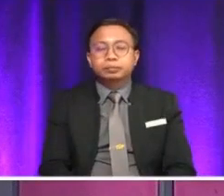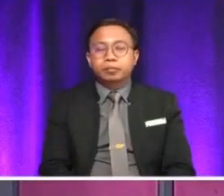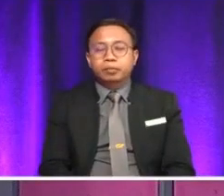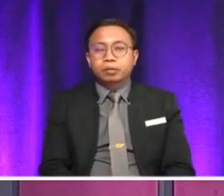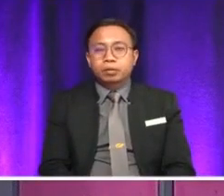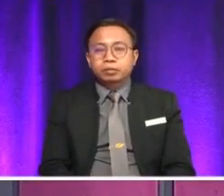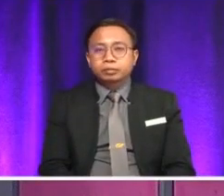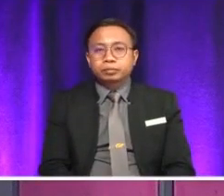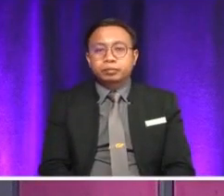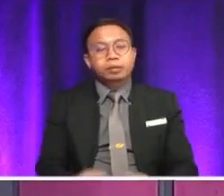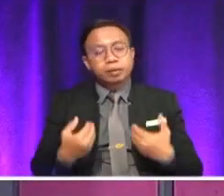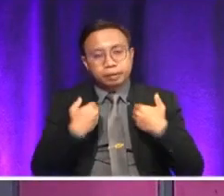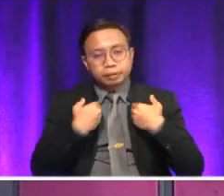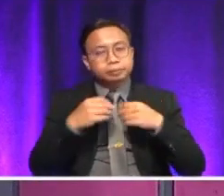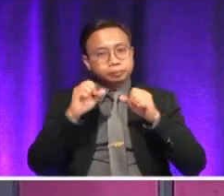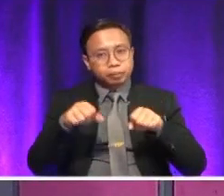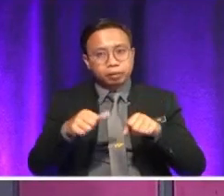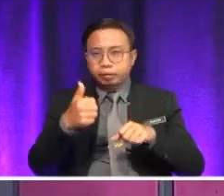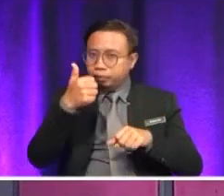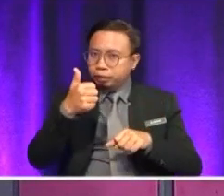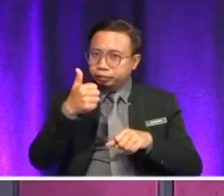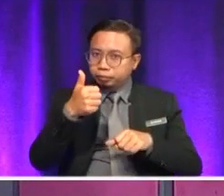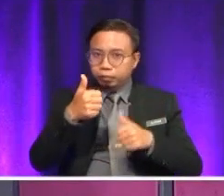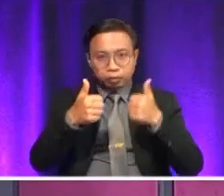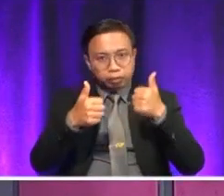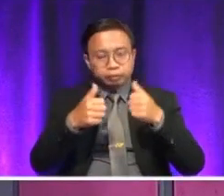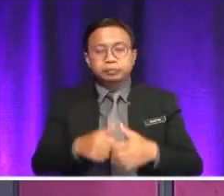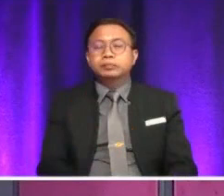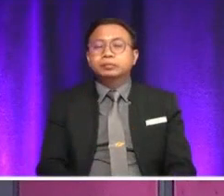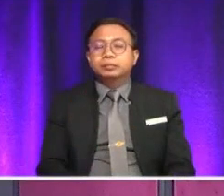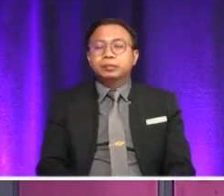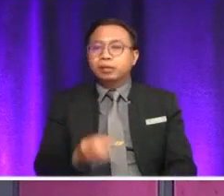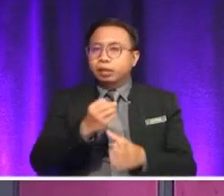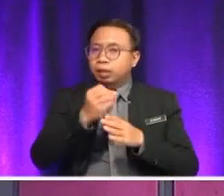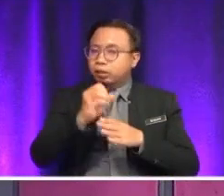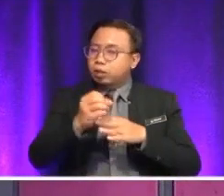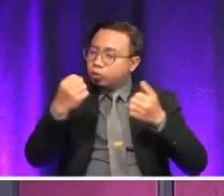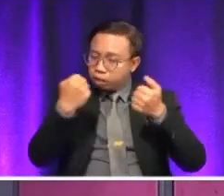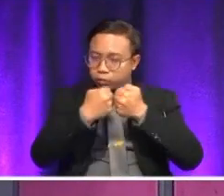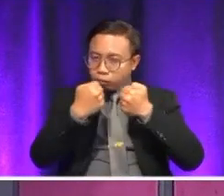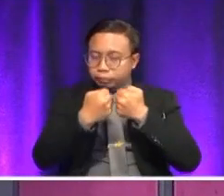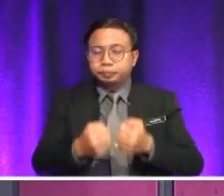pada situasi. Kadang-kadang dia boleh berjadi menang-menang ataupun ada jadi perbalahan.